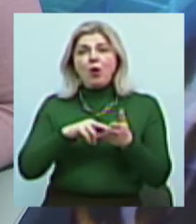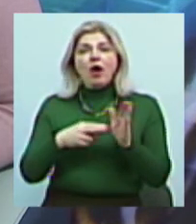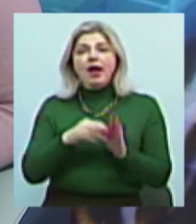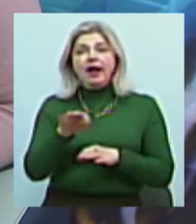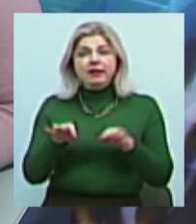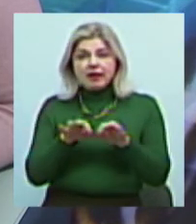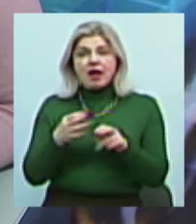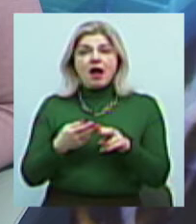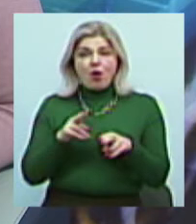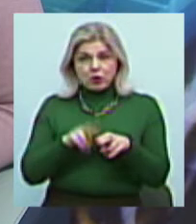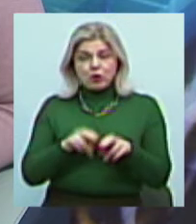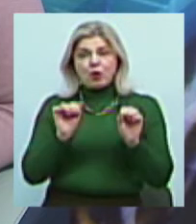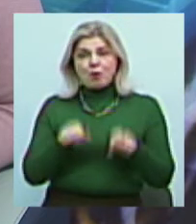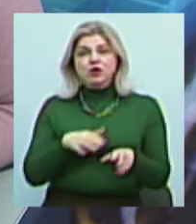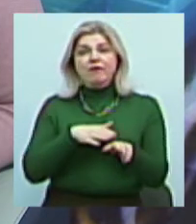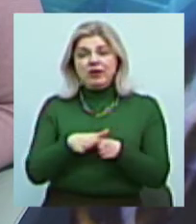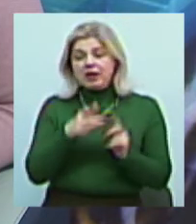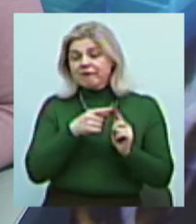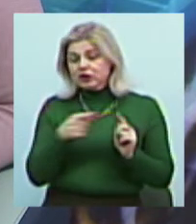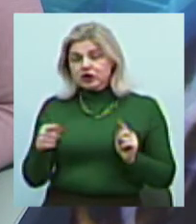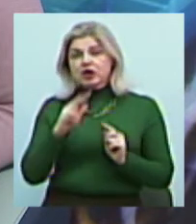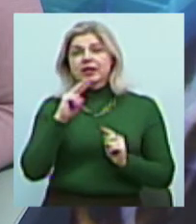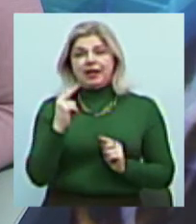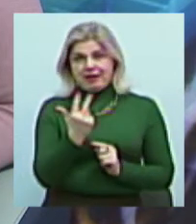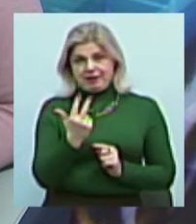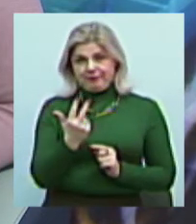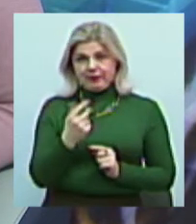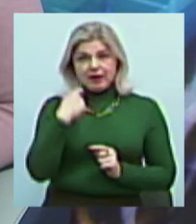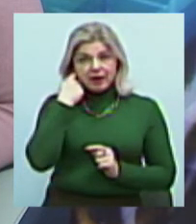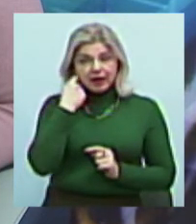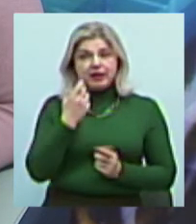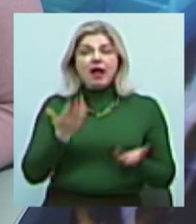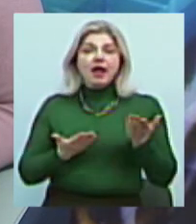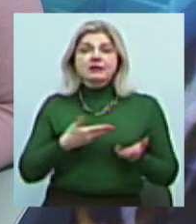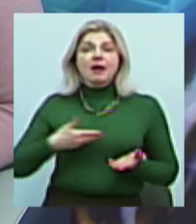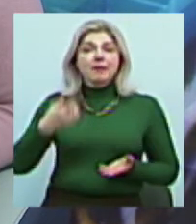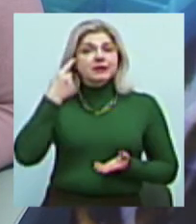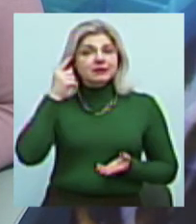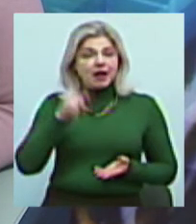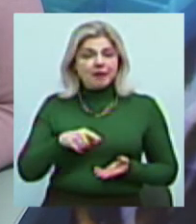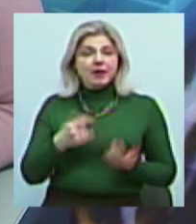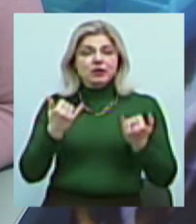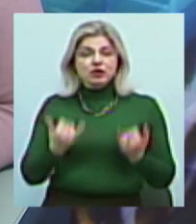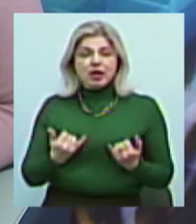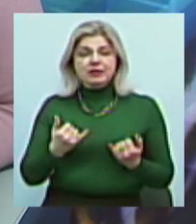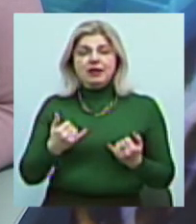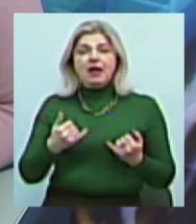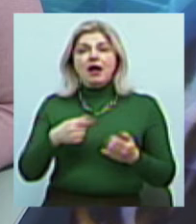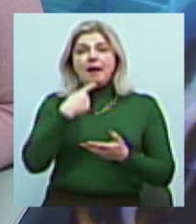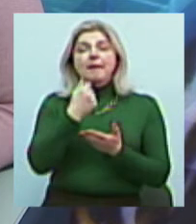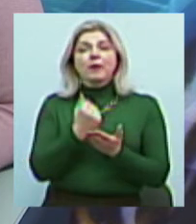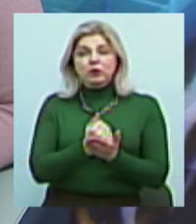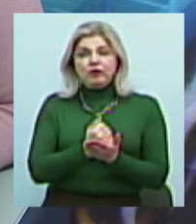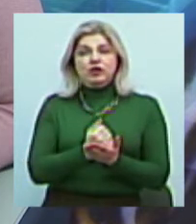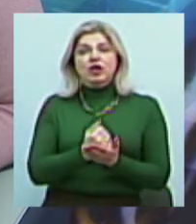які можна реалізувати протягом трьохрічного періоду. Якщо ми знаємо, да, наразі прийняті зміни до